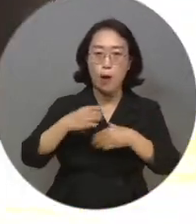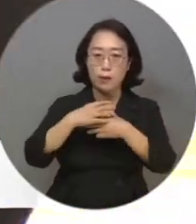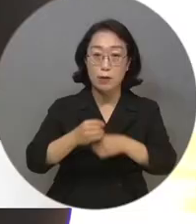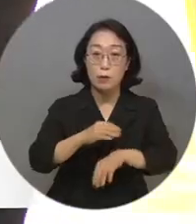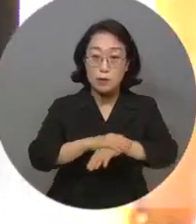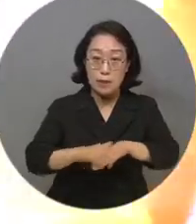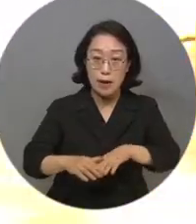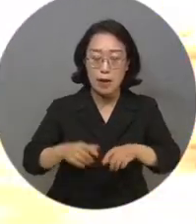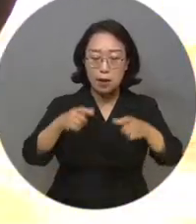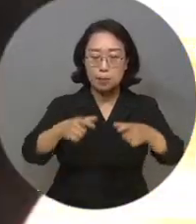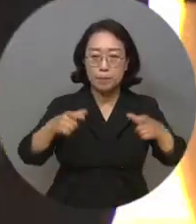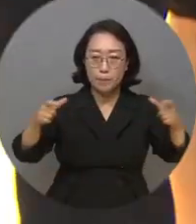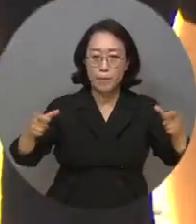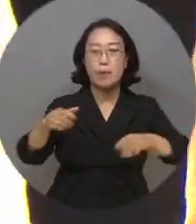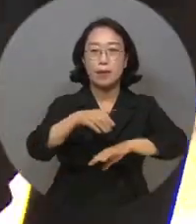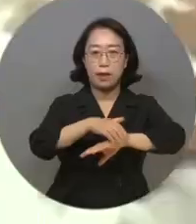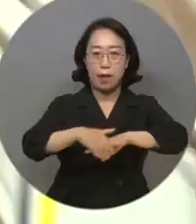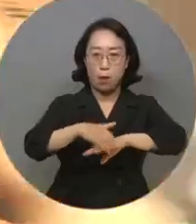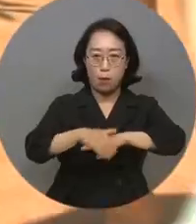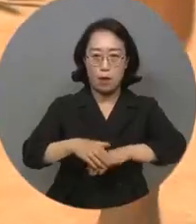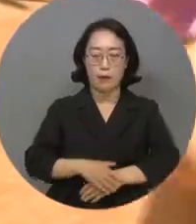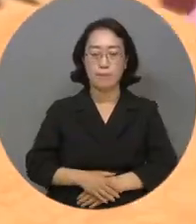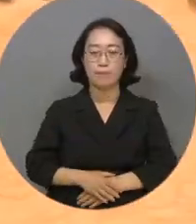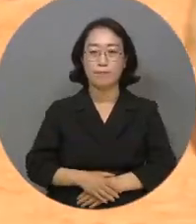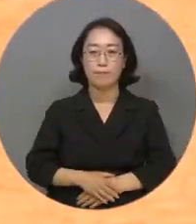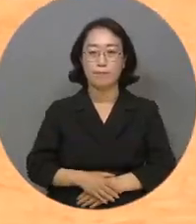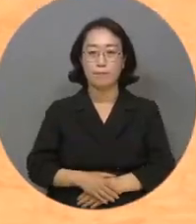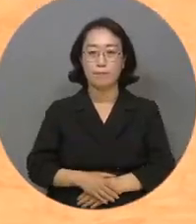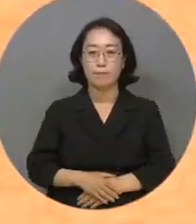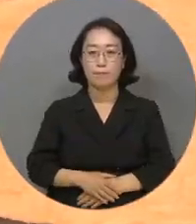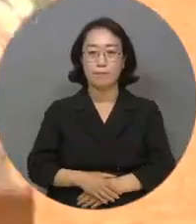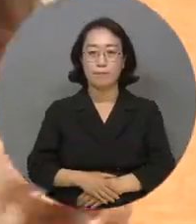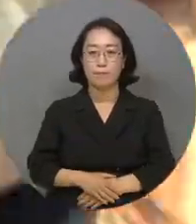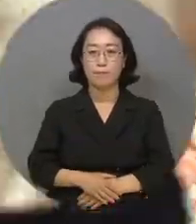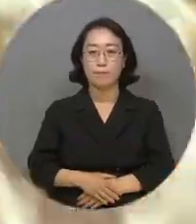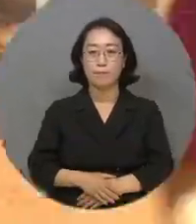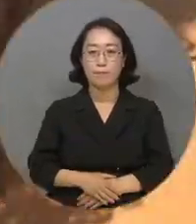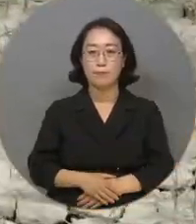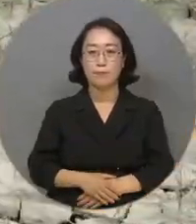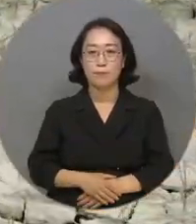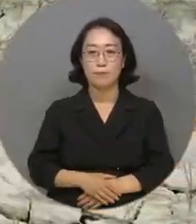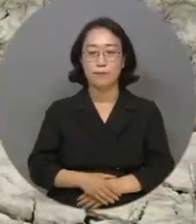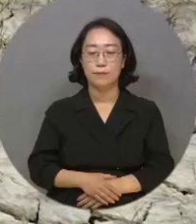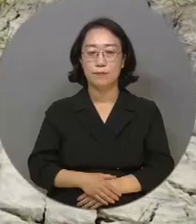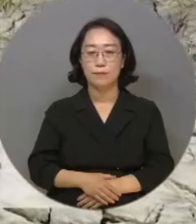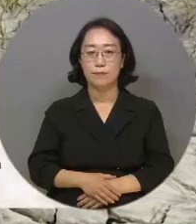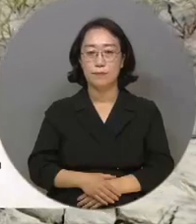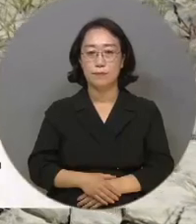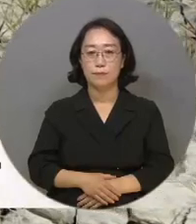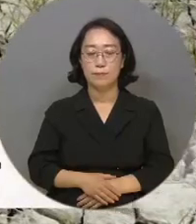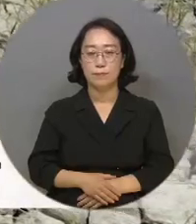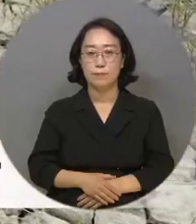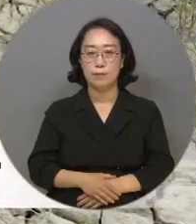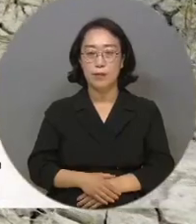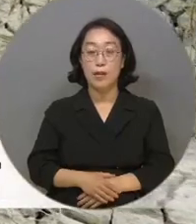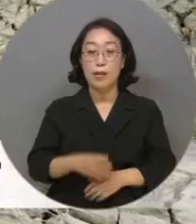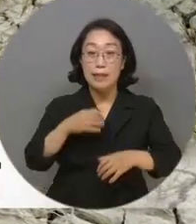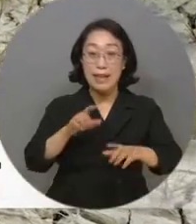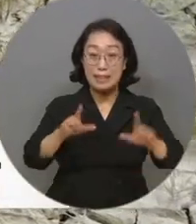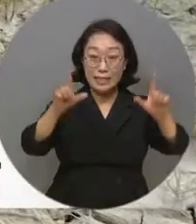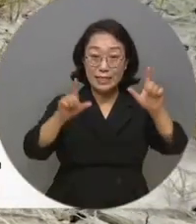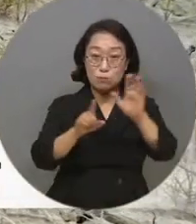길을 늘려나갈 계획입니다. 복지TV 뉴스 정우현입니다. 지구온난화와 기후변화로 인한 위기